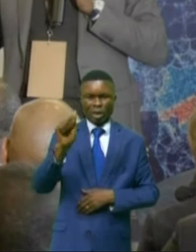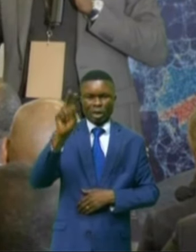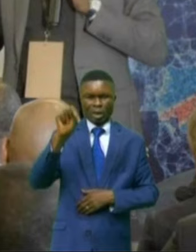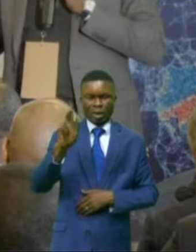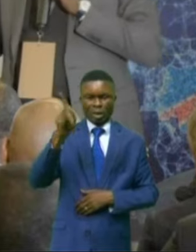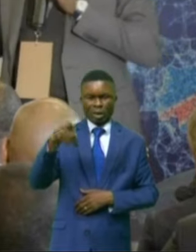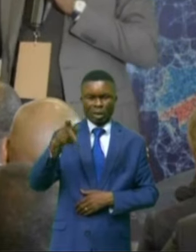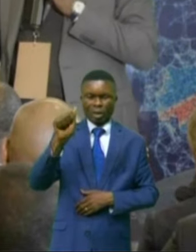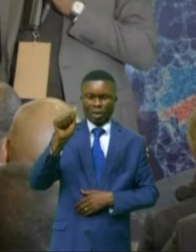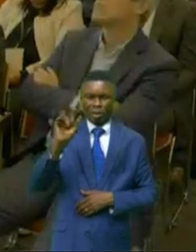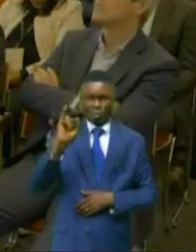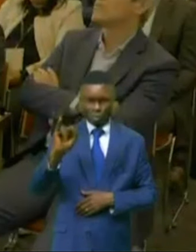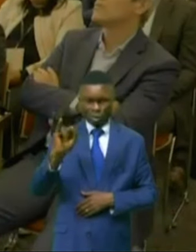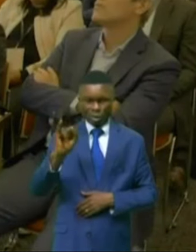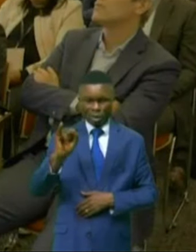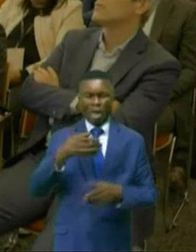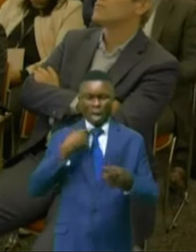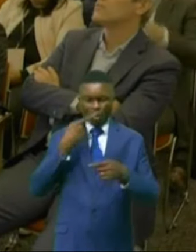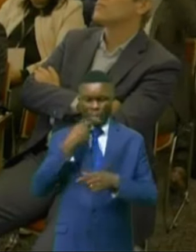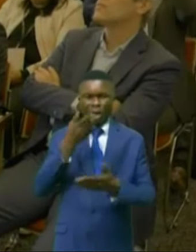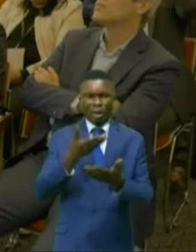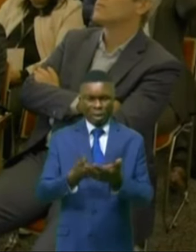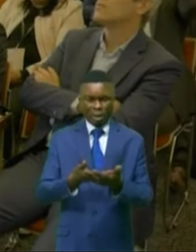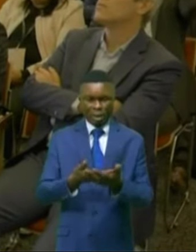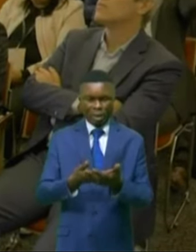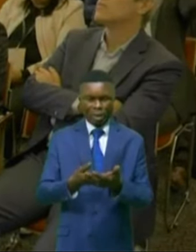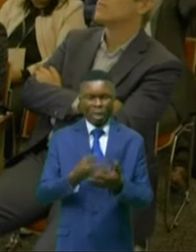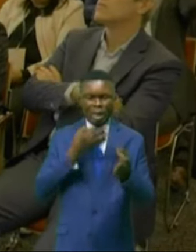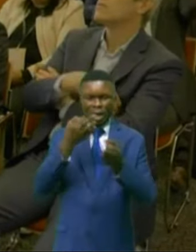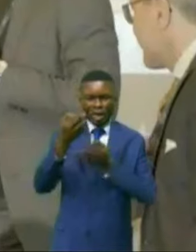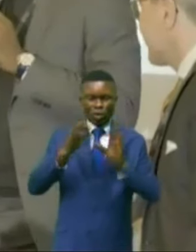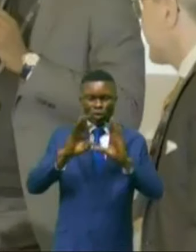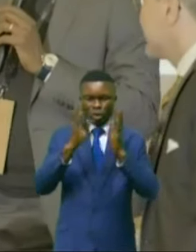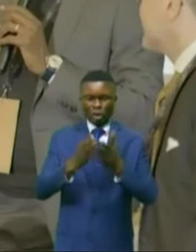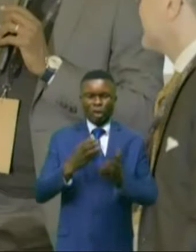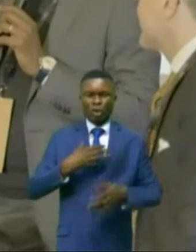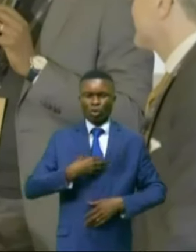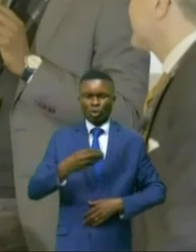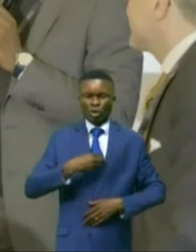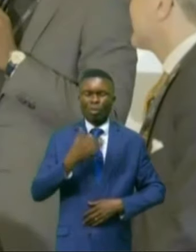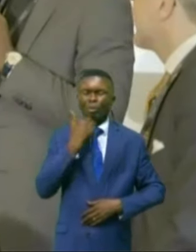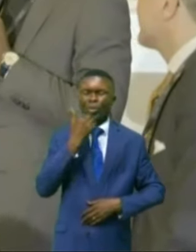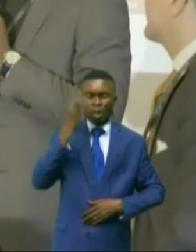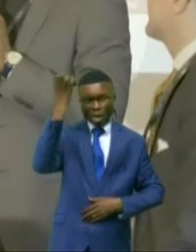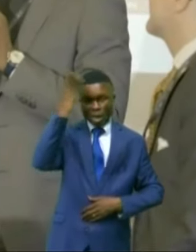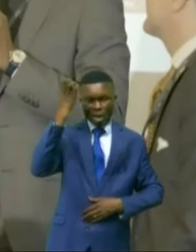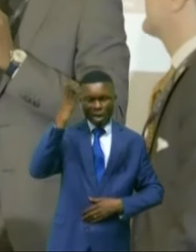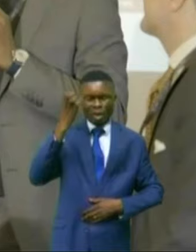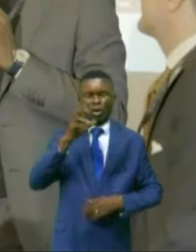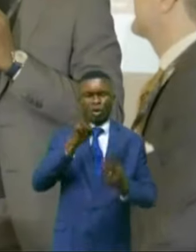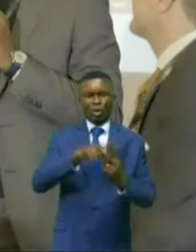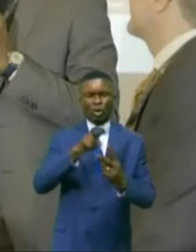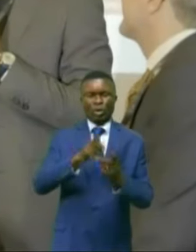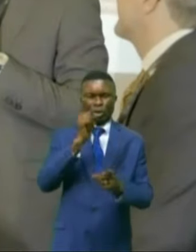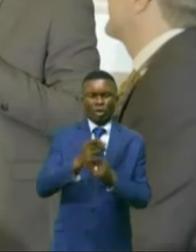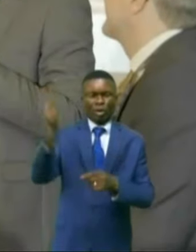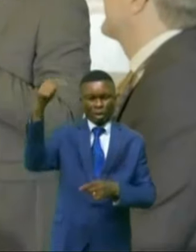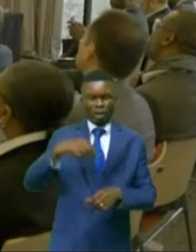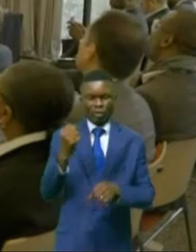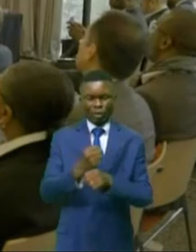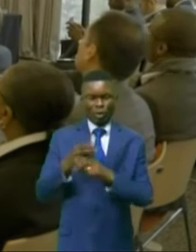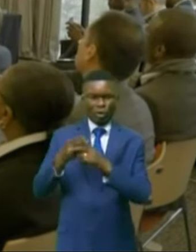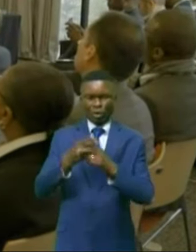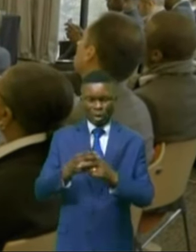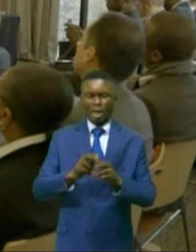Anthony Kinzo Kamole, qui a introduit la séance, a donné aux investisseurs européens des garanties nécessaires pour un investissement sécurisé